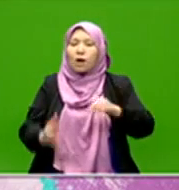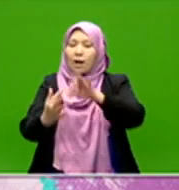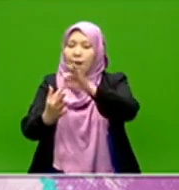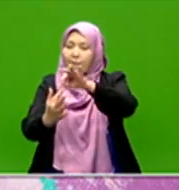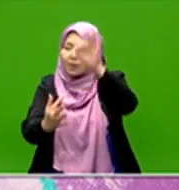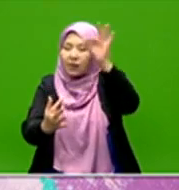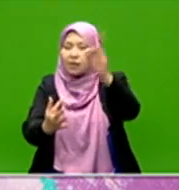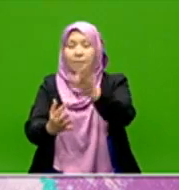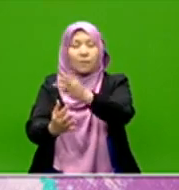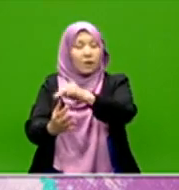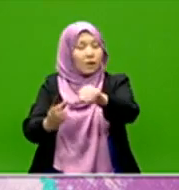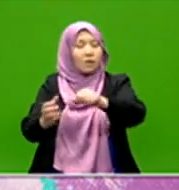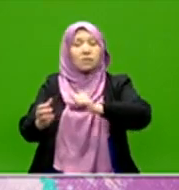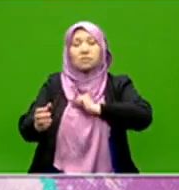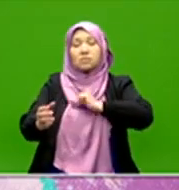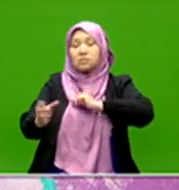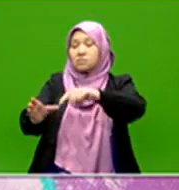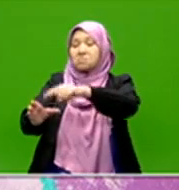منهم يتلو